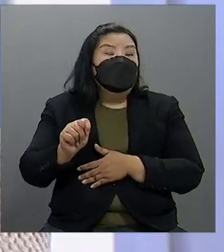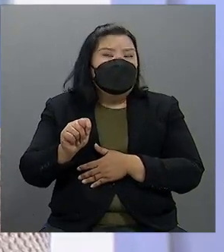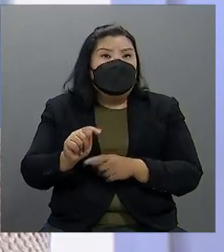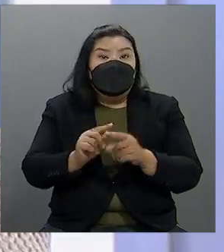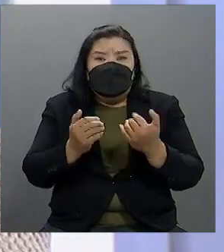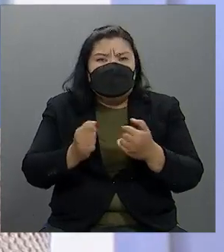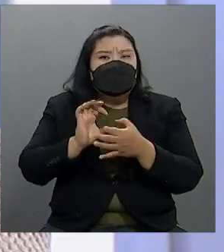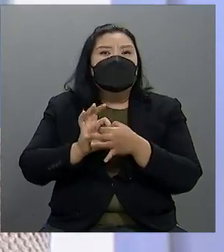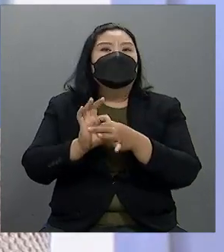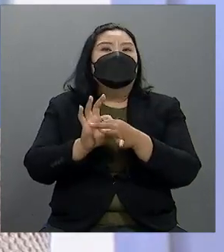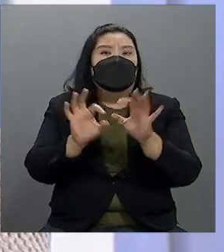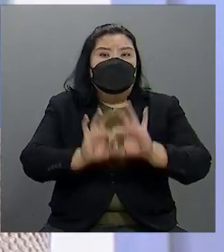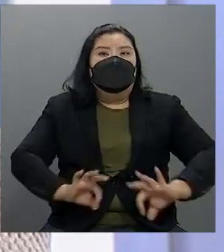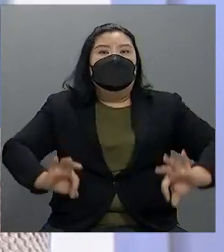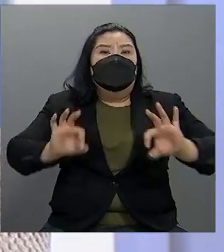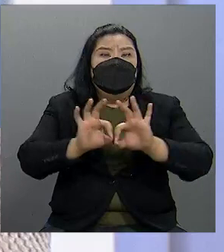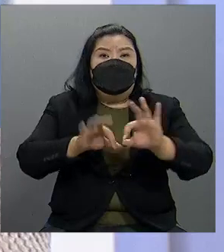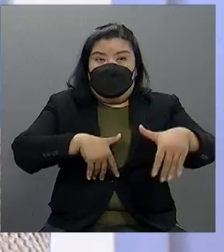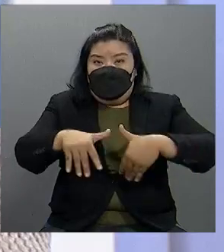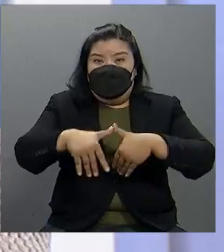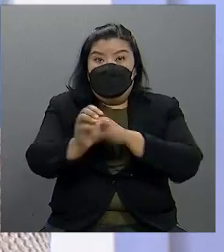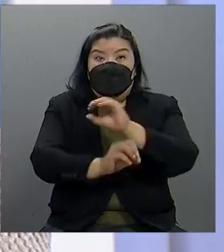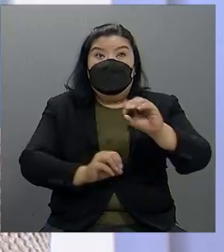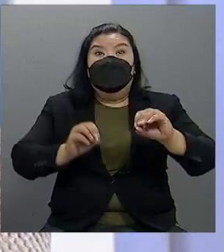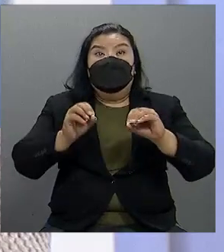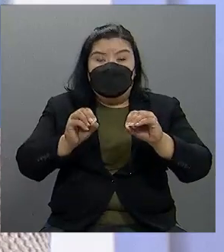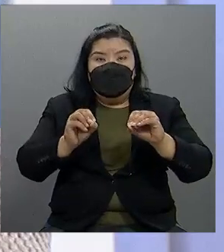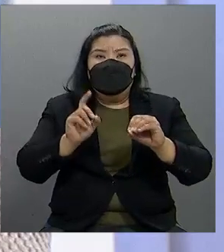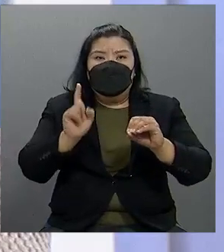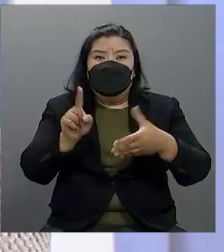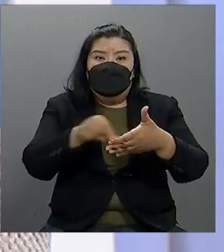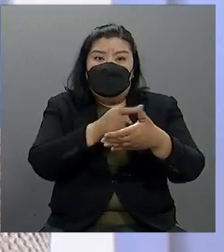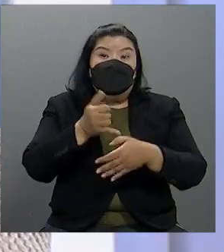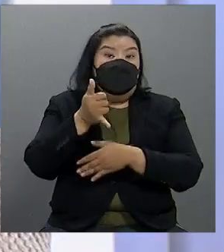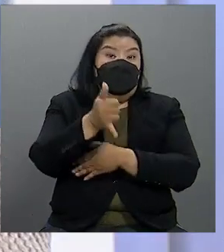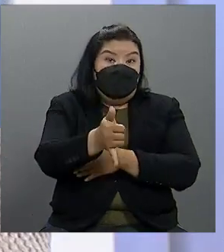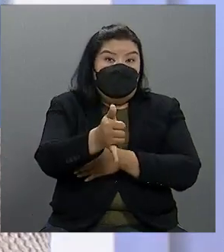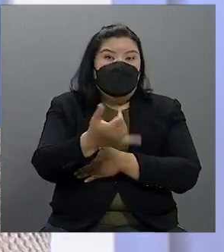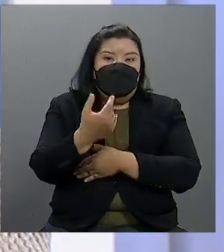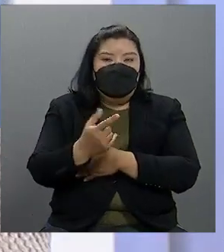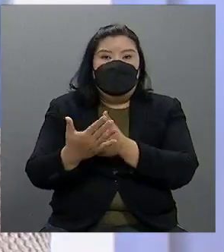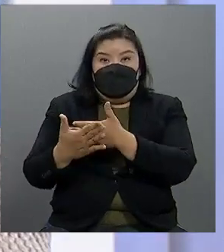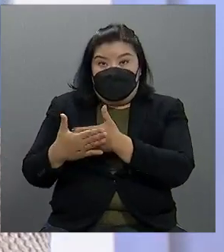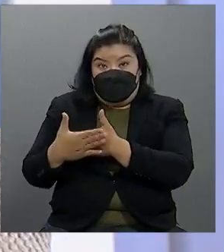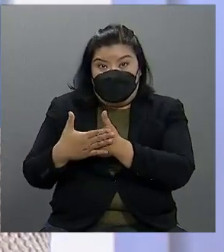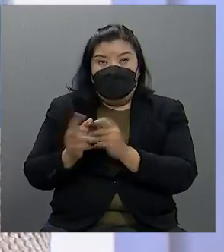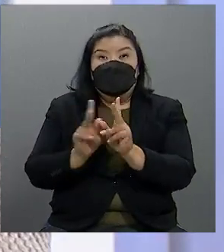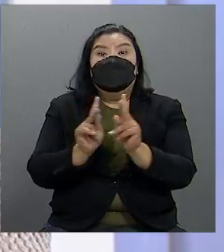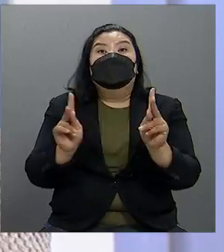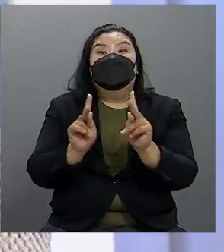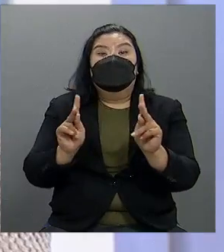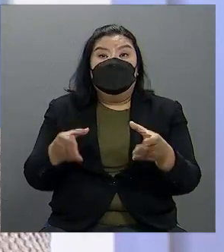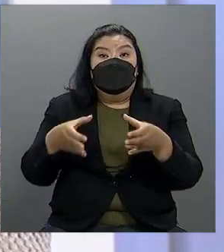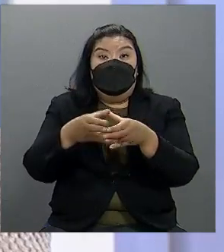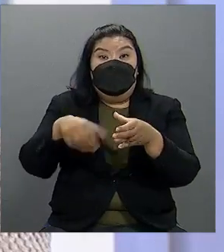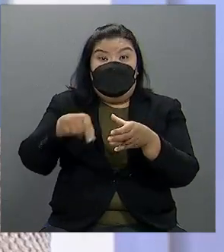อดภัยของประชาชนนะคะที่จะมาเข้าใช้สิทธิ์ในการเลือกตั้งก็มีการกำชับให้กรรมการประจำหน่วยเลือกตั้งในแต่ละแห่งจั